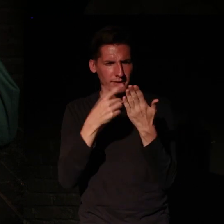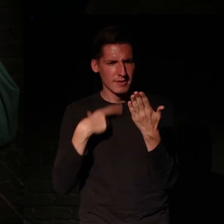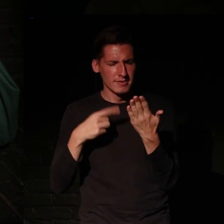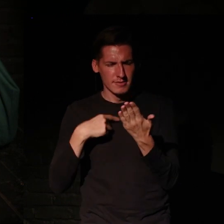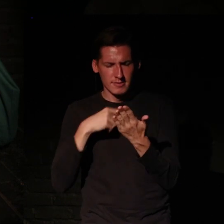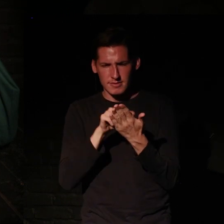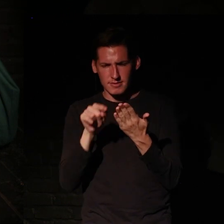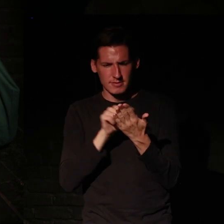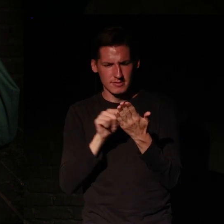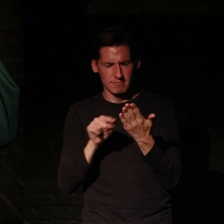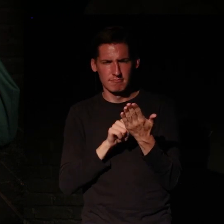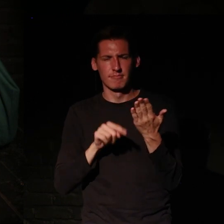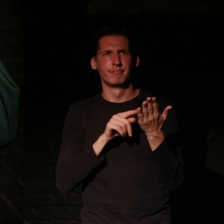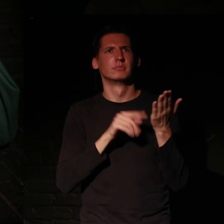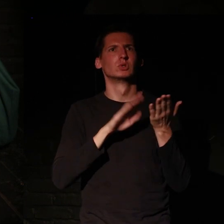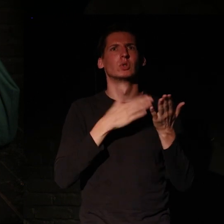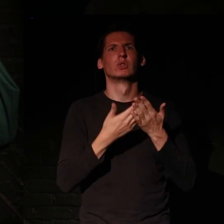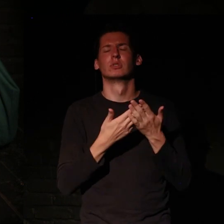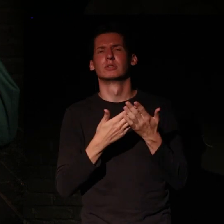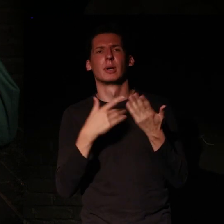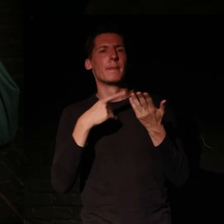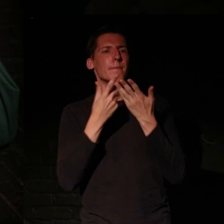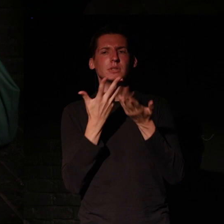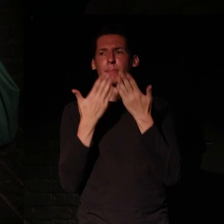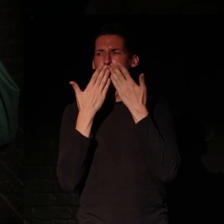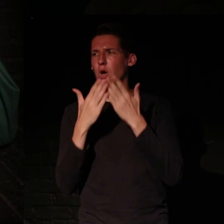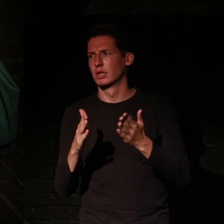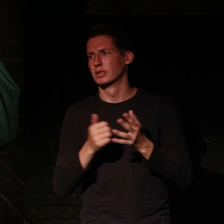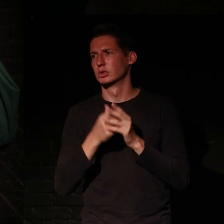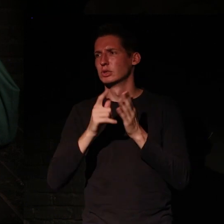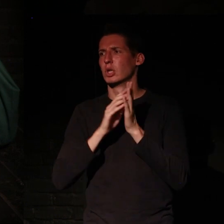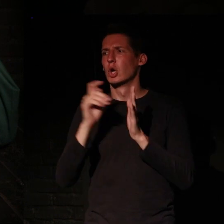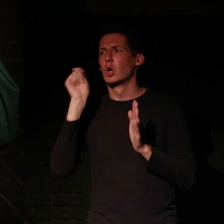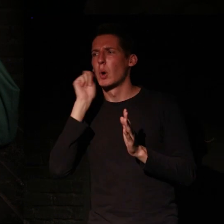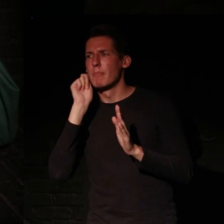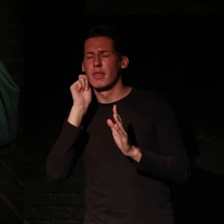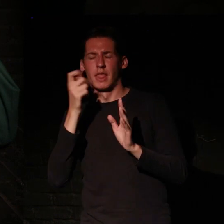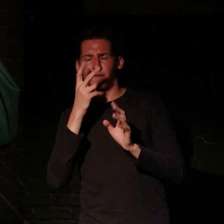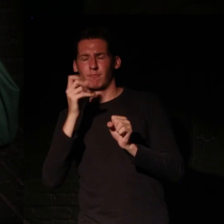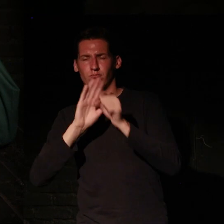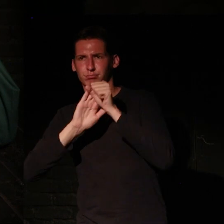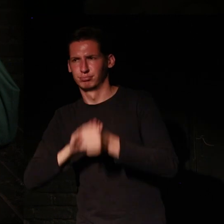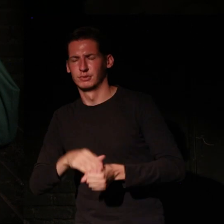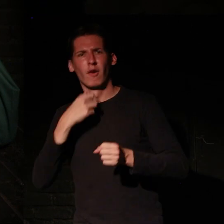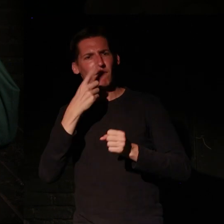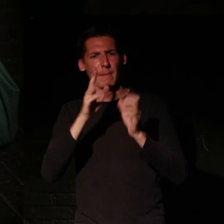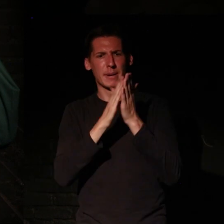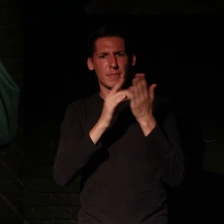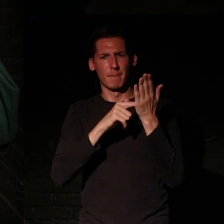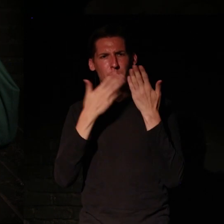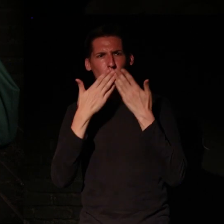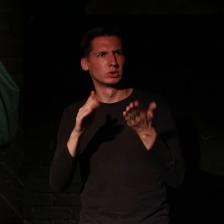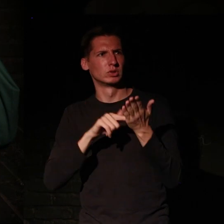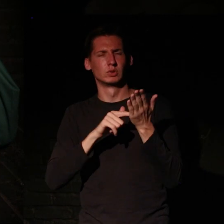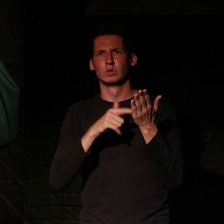opresyjne wobec kobiet. Tak, żeby wykazywać, że Biblia jest tekstem, który